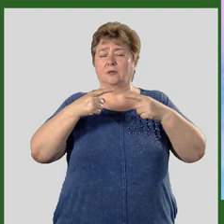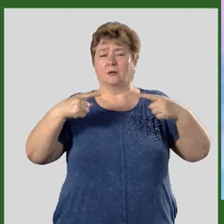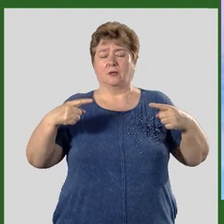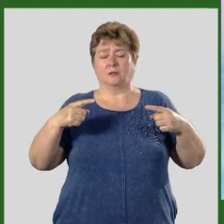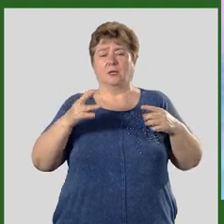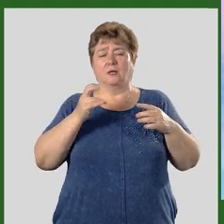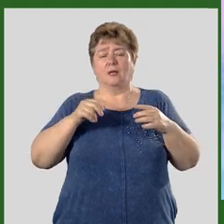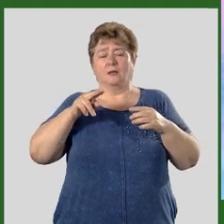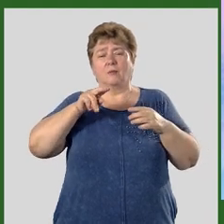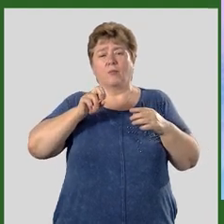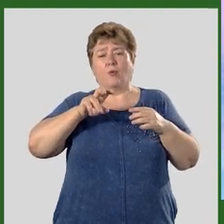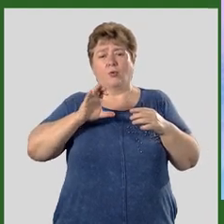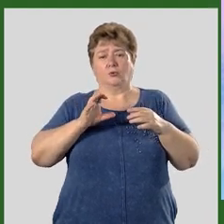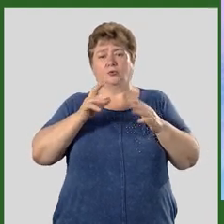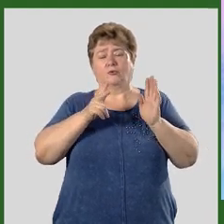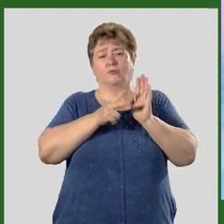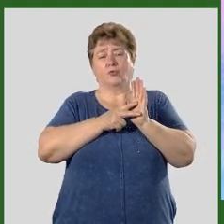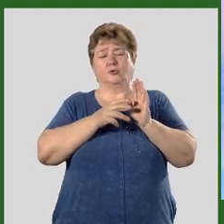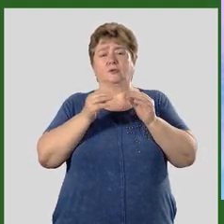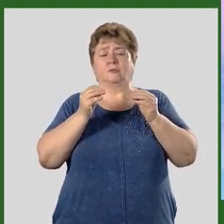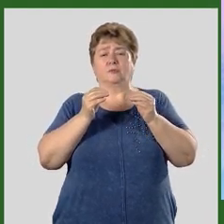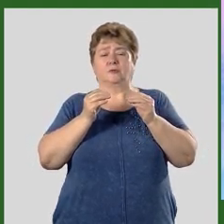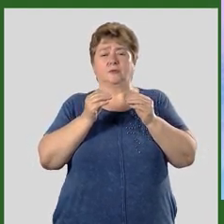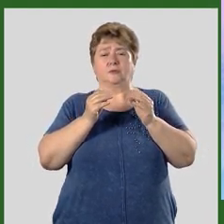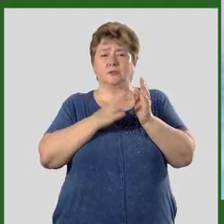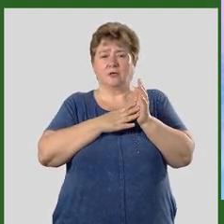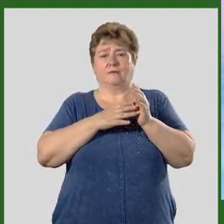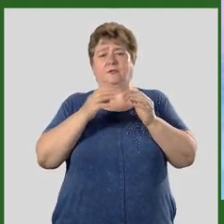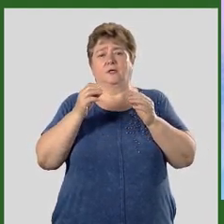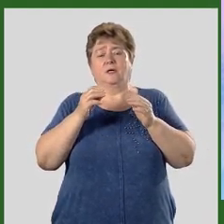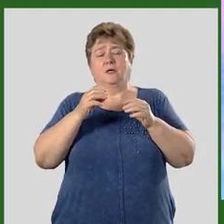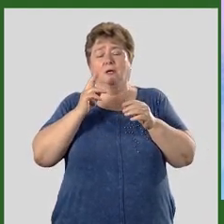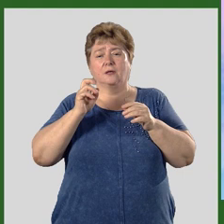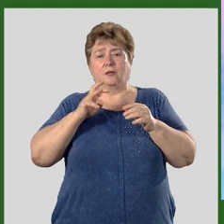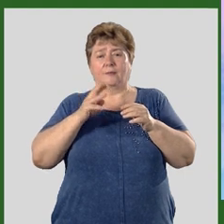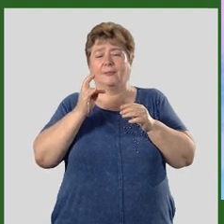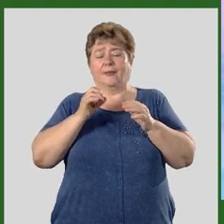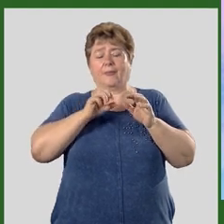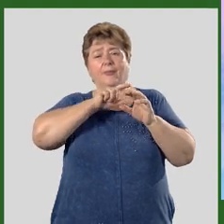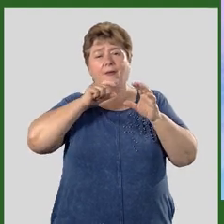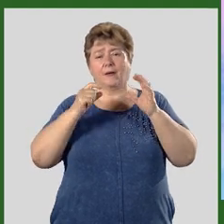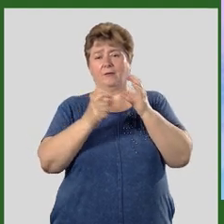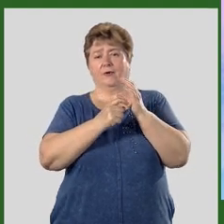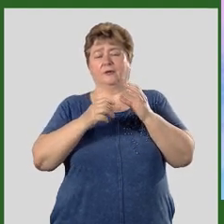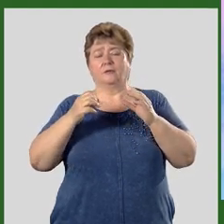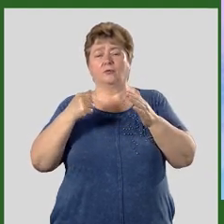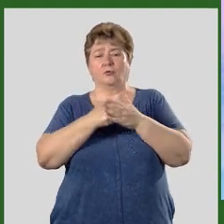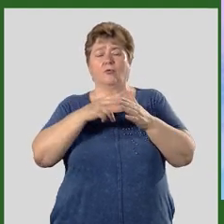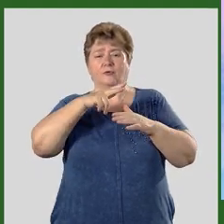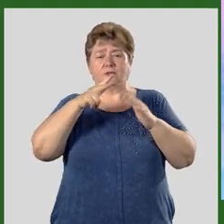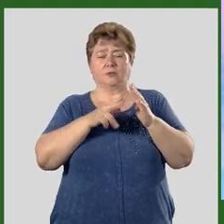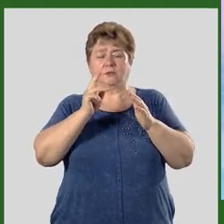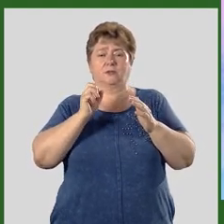Над полюсами составляет 8-9 километров, а над экватором – до 18